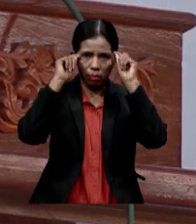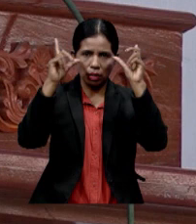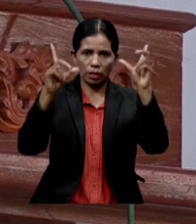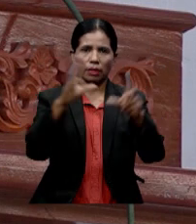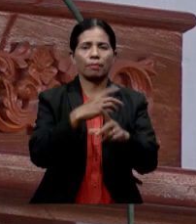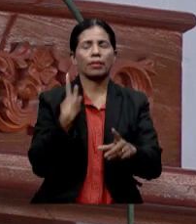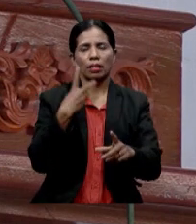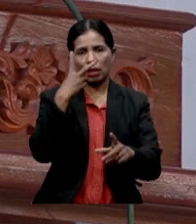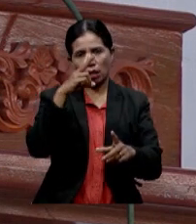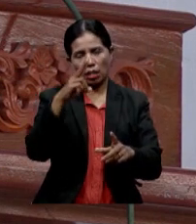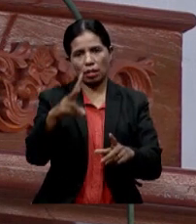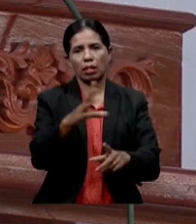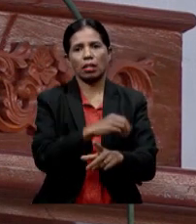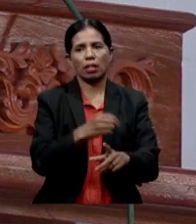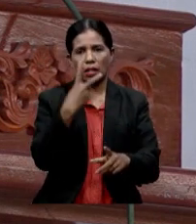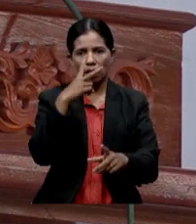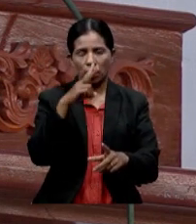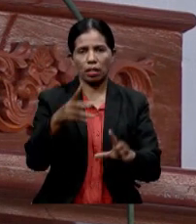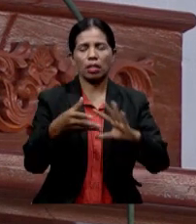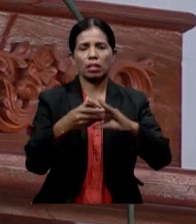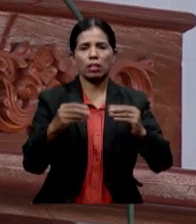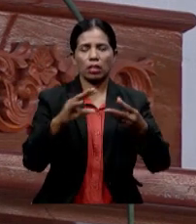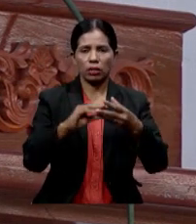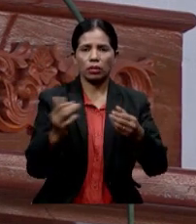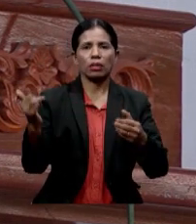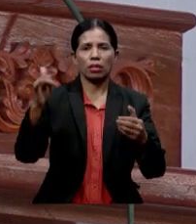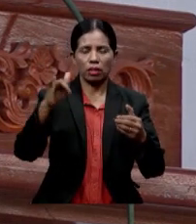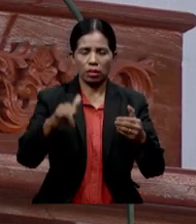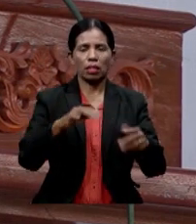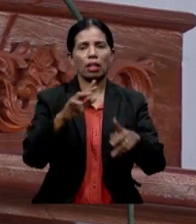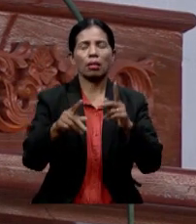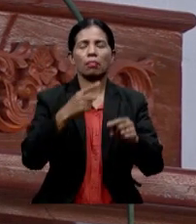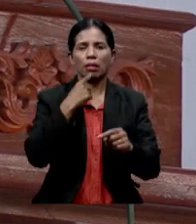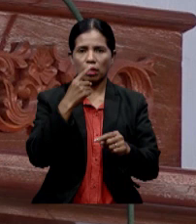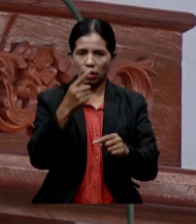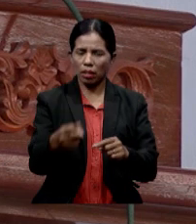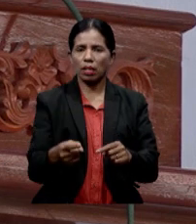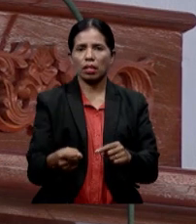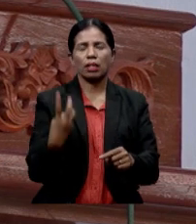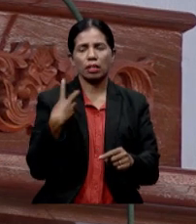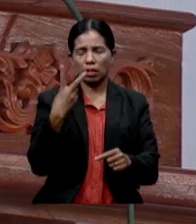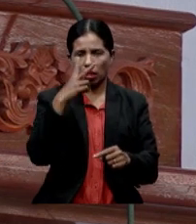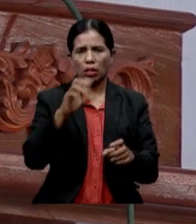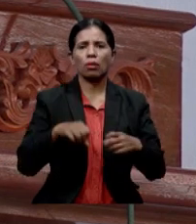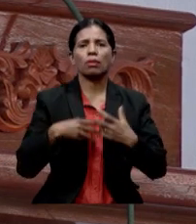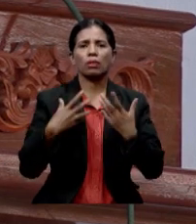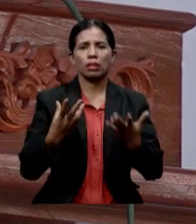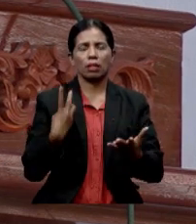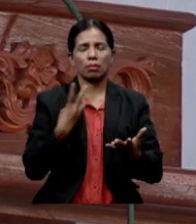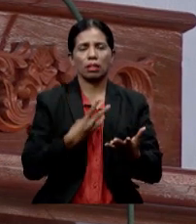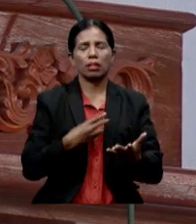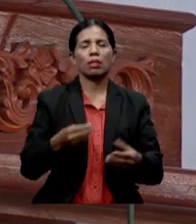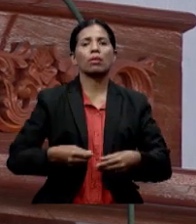dengan biografi, hari ini dengan historia sila dan memang yang mengkonta, kui tarasi hari, kui insan yang dilihat ini yang